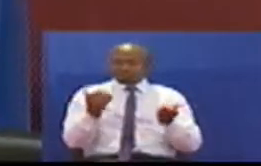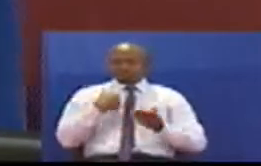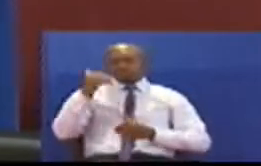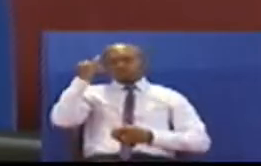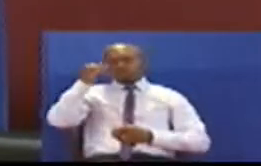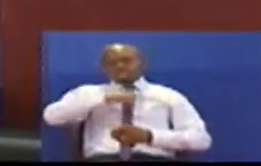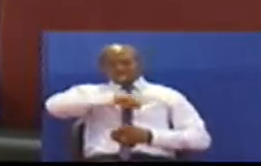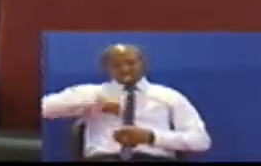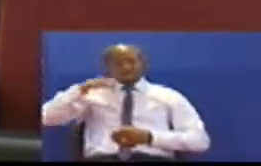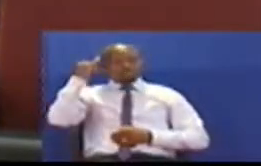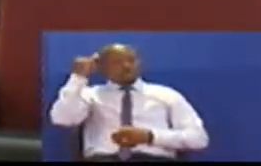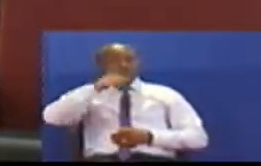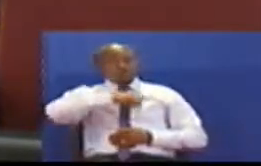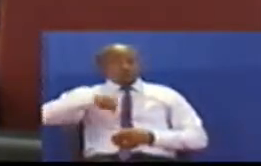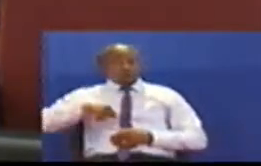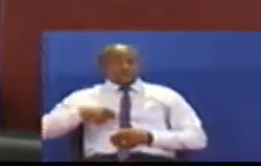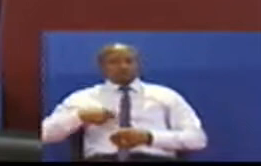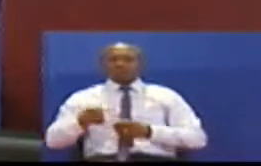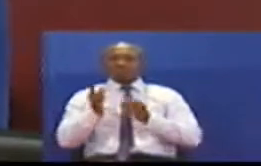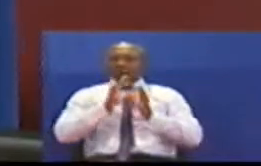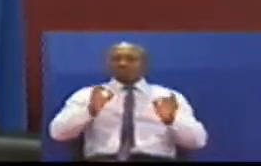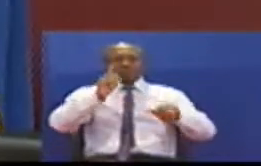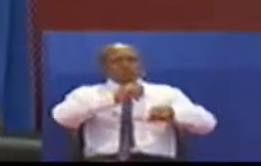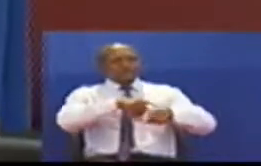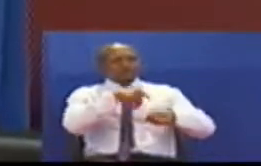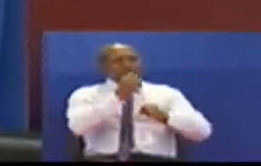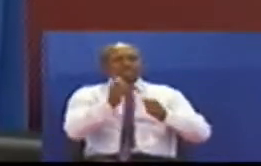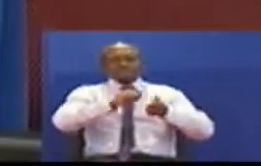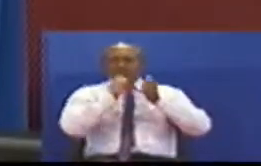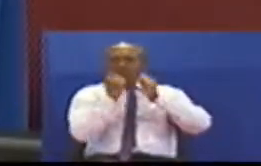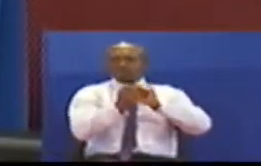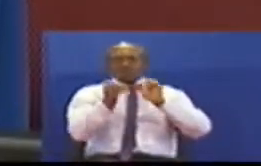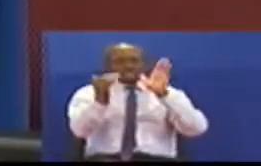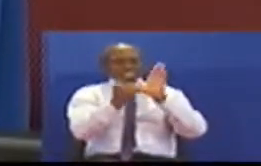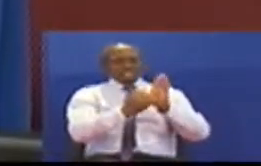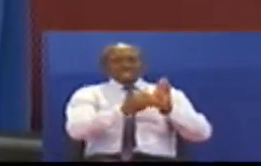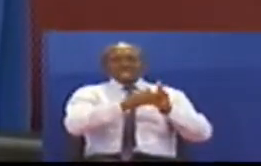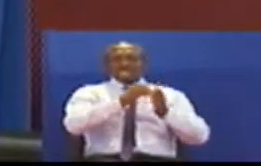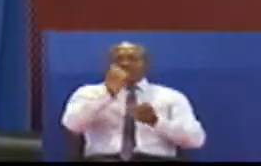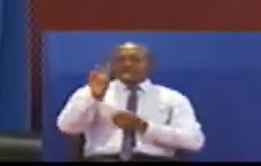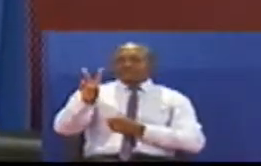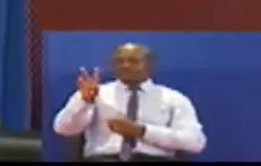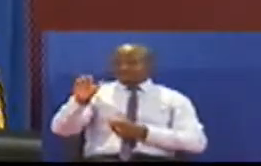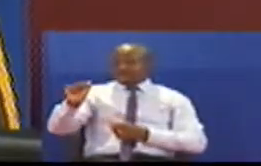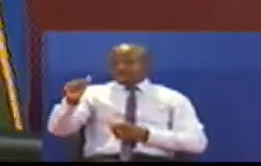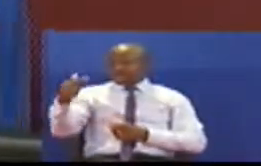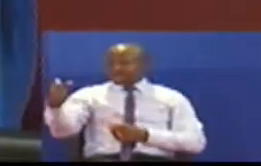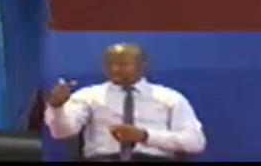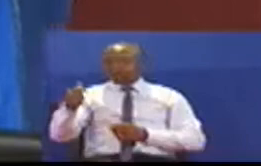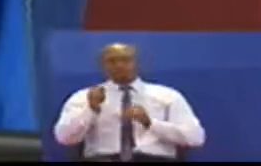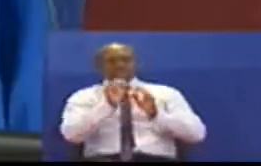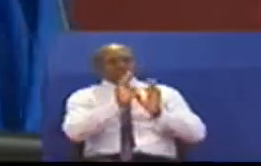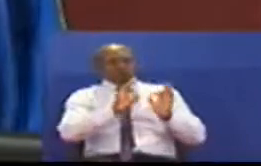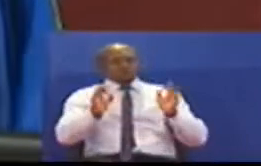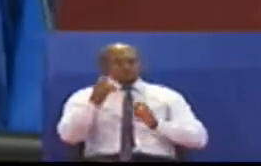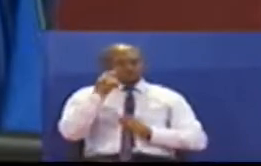meza ni kwamba tulipofanya mabadiliko yale ya sheria ya VAT kuhusu misamaha, tulikuwa tunazingatia kwamba huko